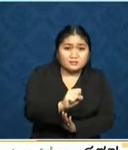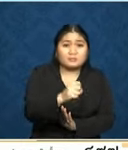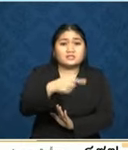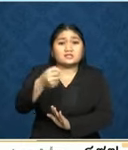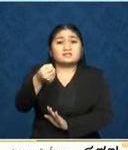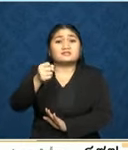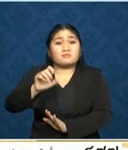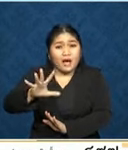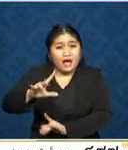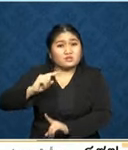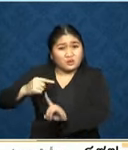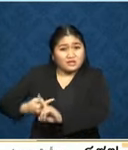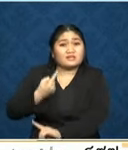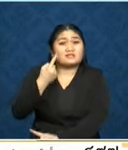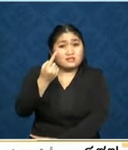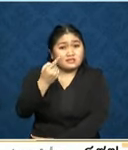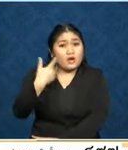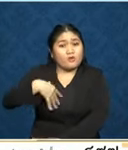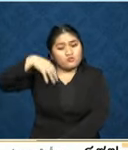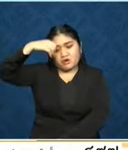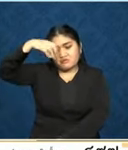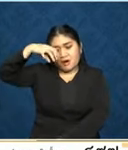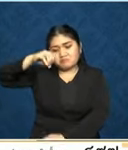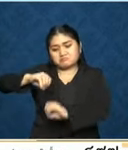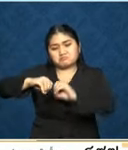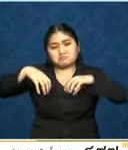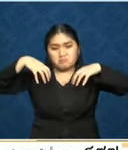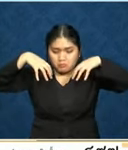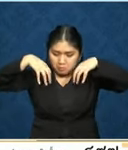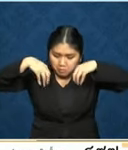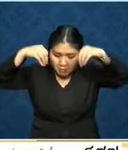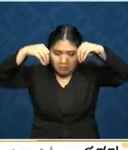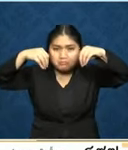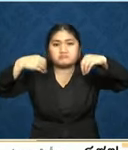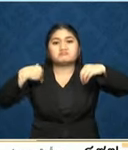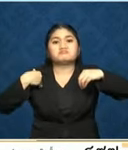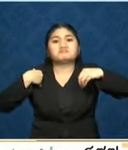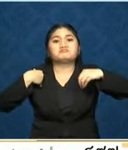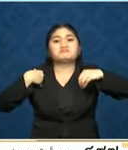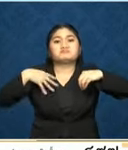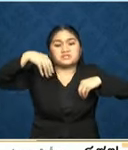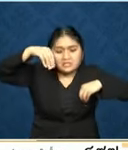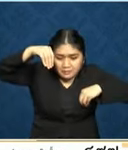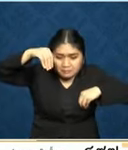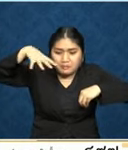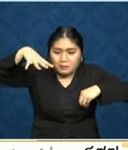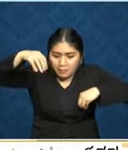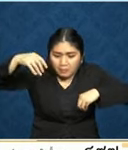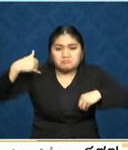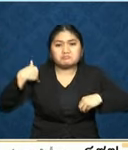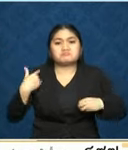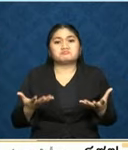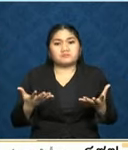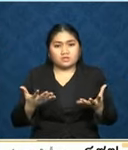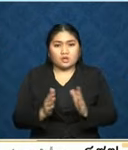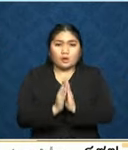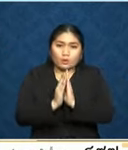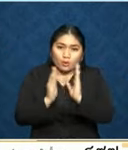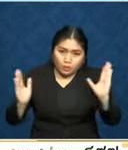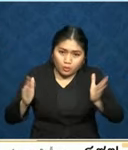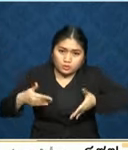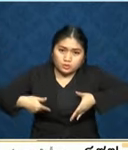มาและไฟฟ้านะคะไม่ส่องสว่างค่ะราว 100กว่าต้นค่ะติดๆดับๆค่ะเบื้องต้นฉันขอบคุณนะคะ